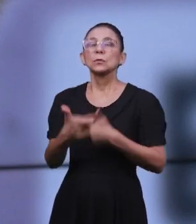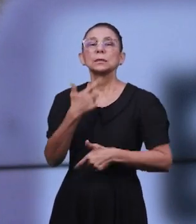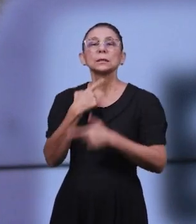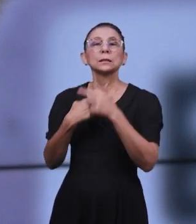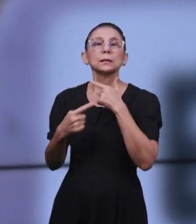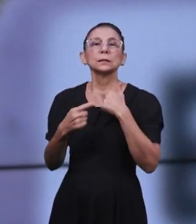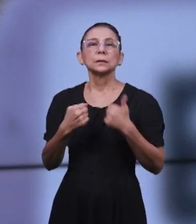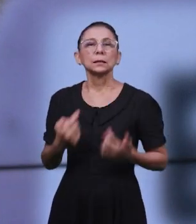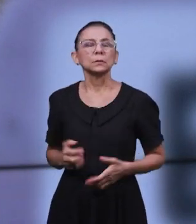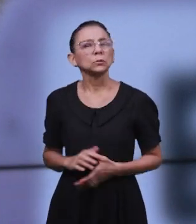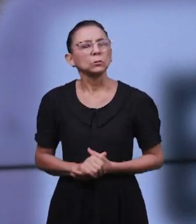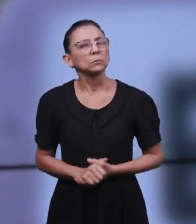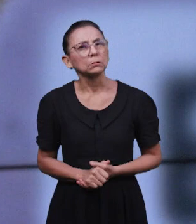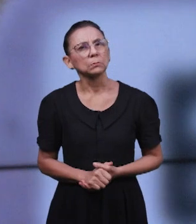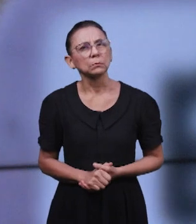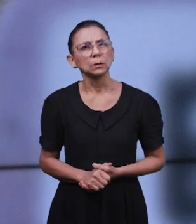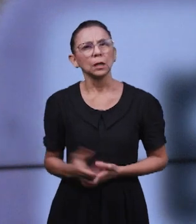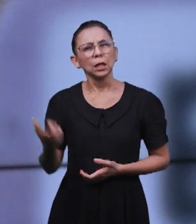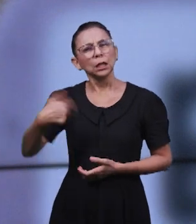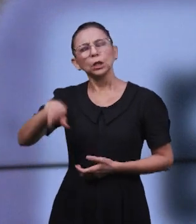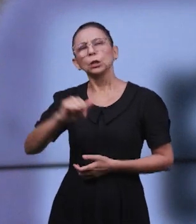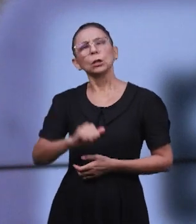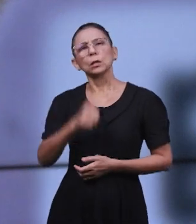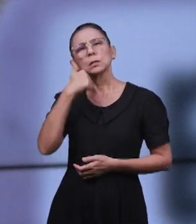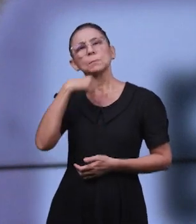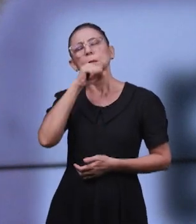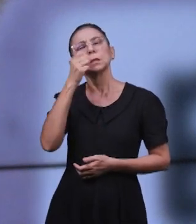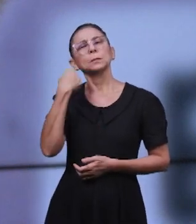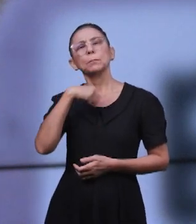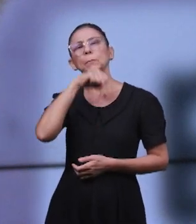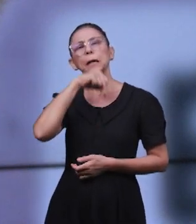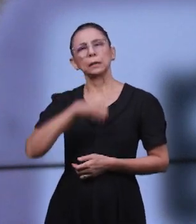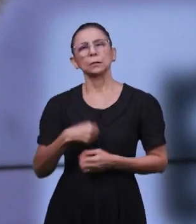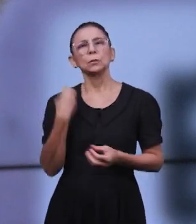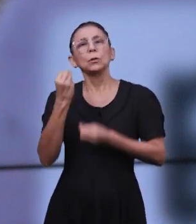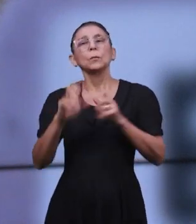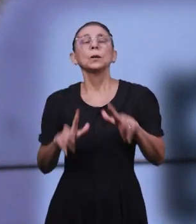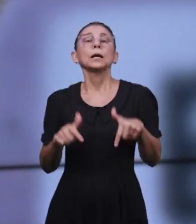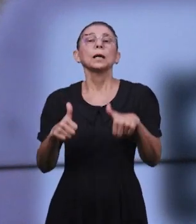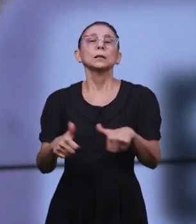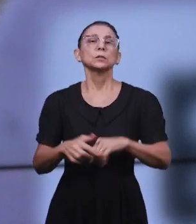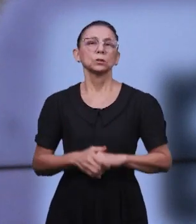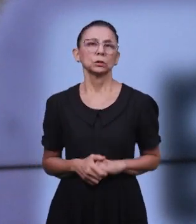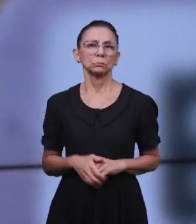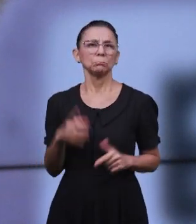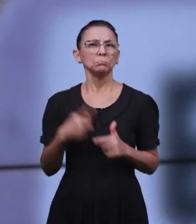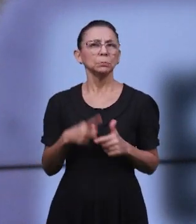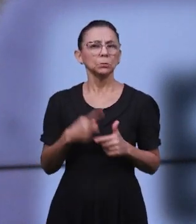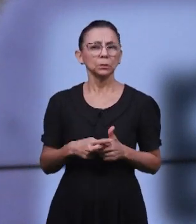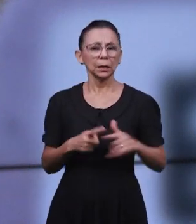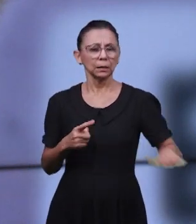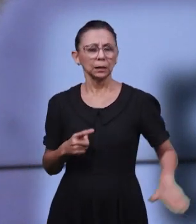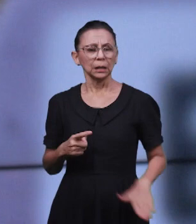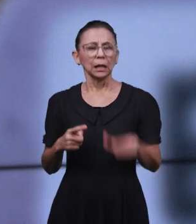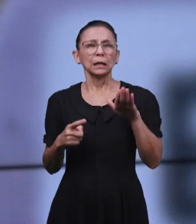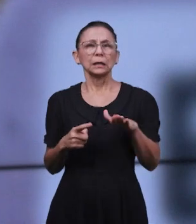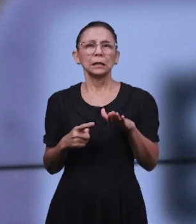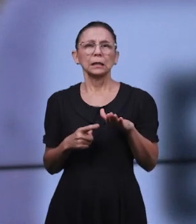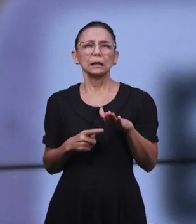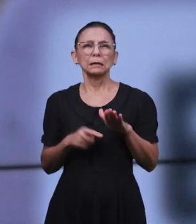pour ne pas laisser tomber notre autorité? Mais pourquoi les enfants font donc